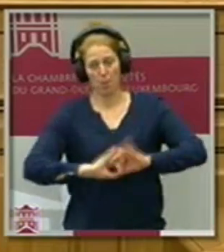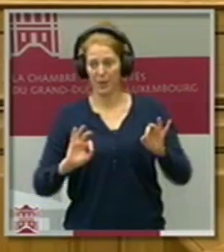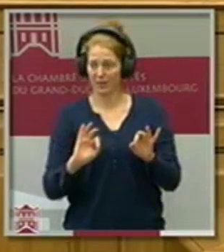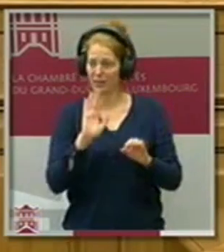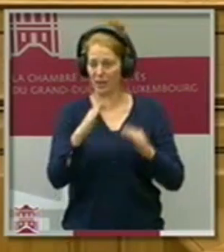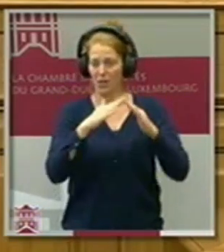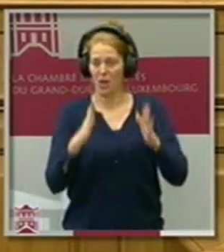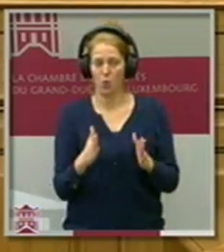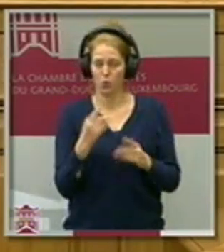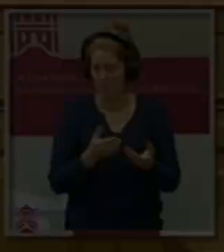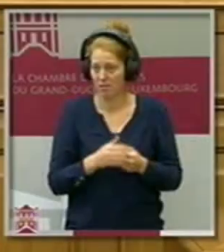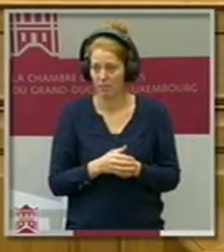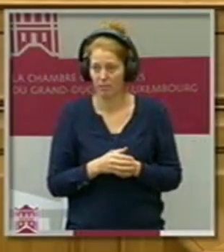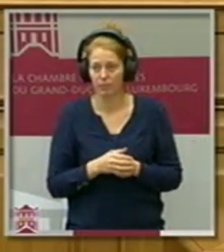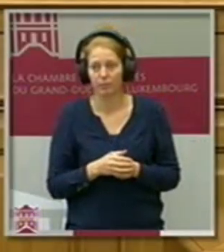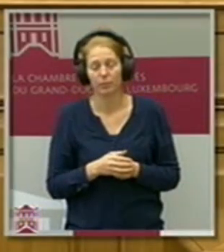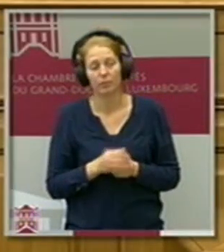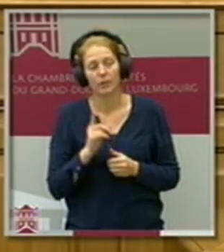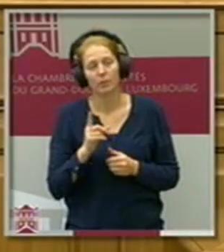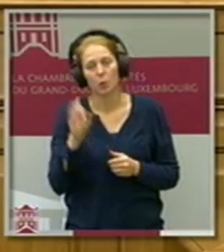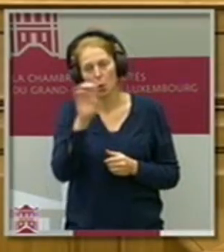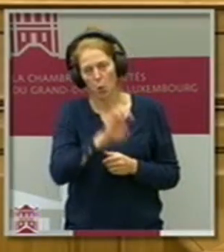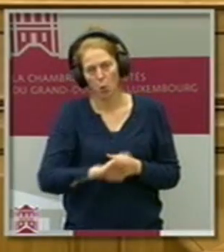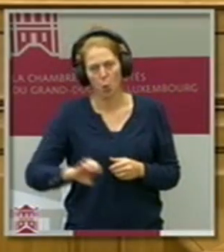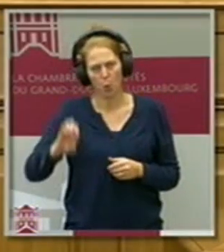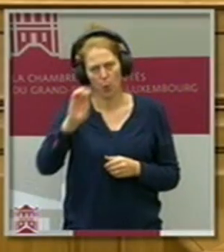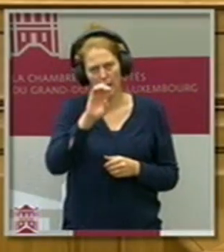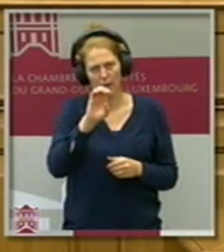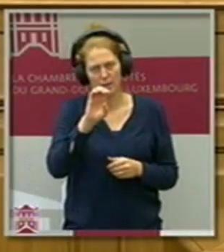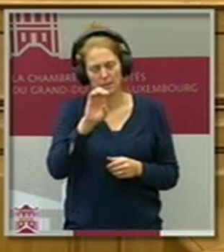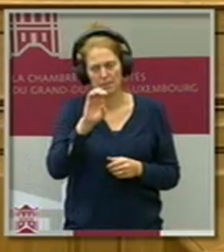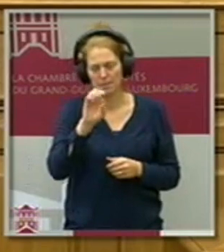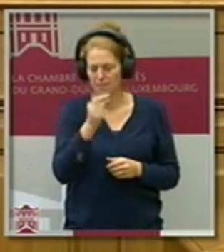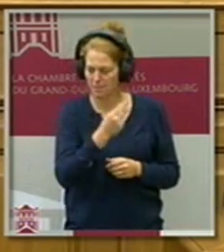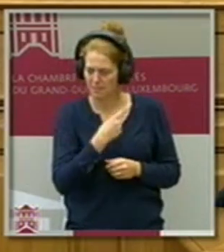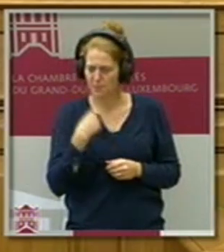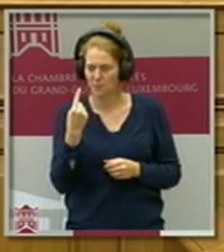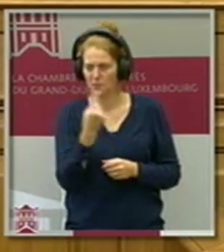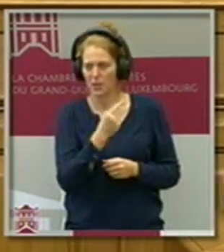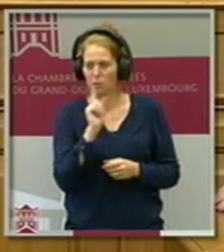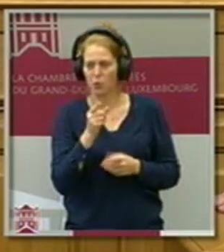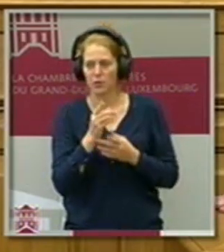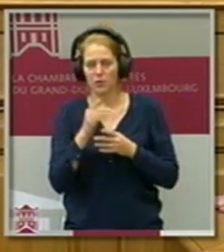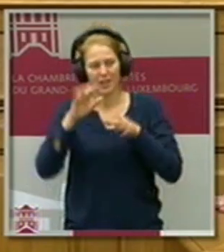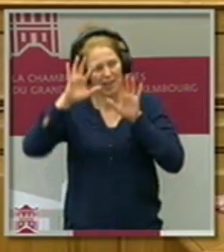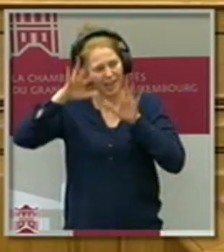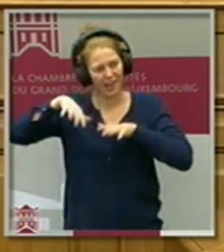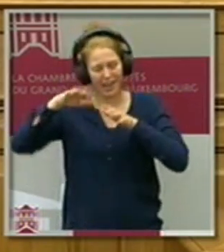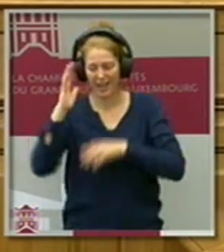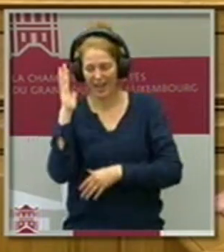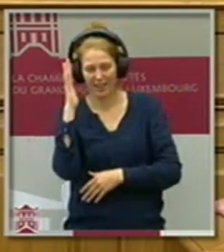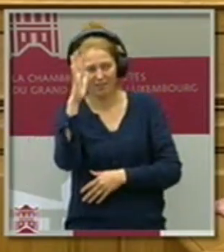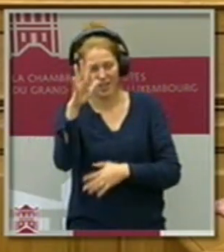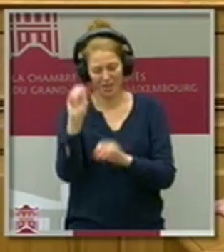seinem Haus kann leben. Auf dem europäischen Plan muss man das ansetzen dafür, dass ein Drehbücher muss geschützt gehen. Die